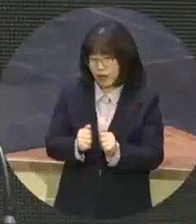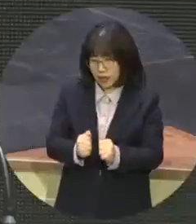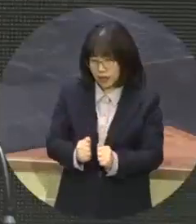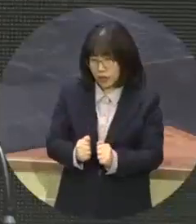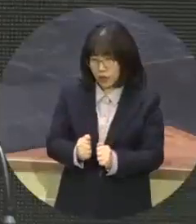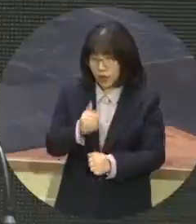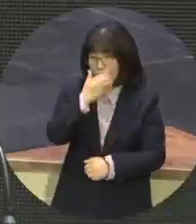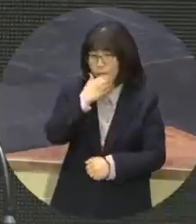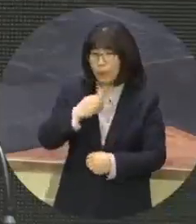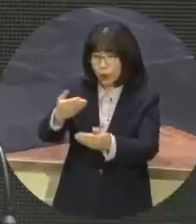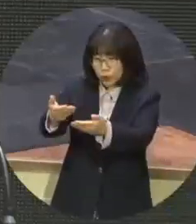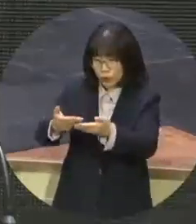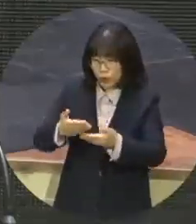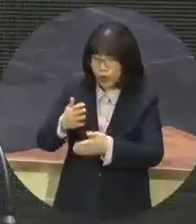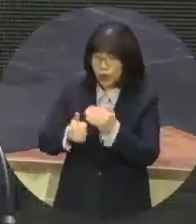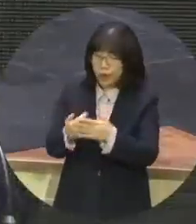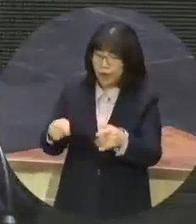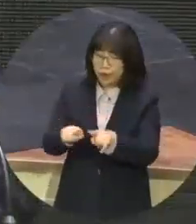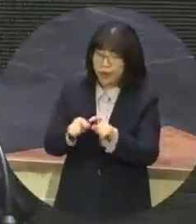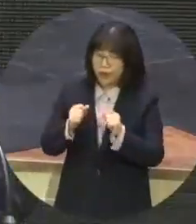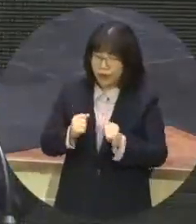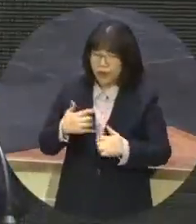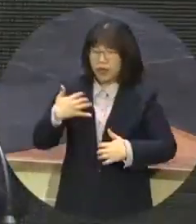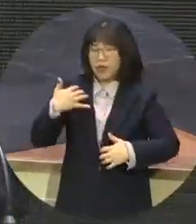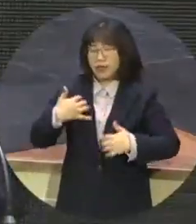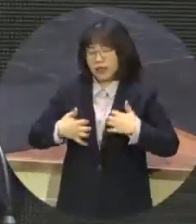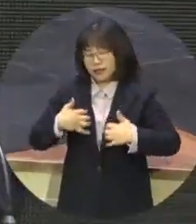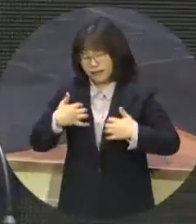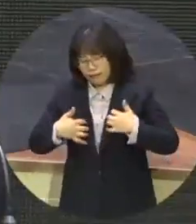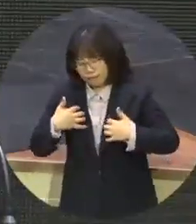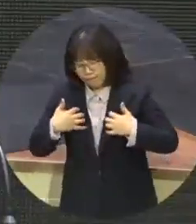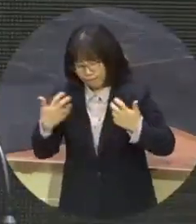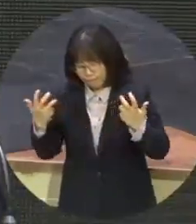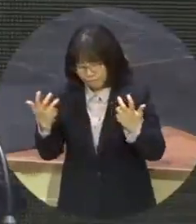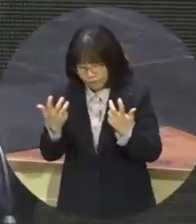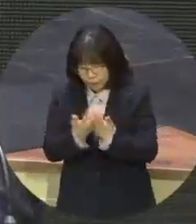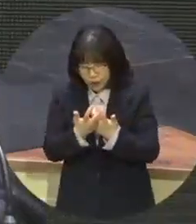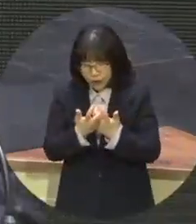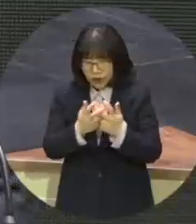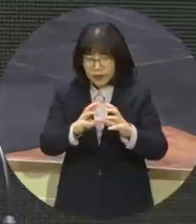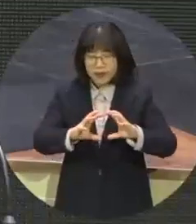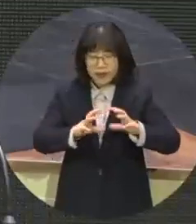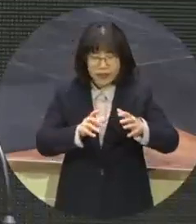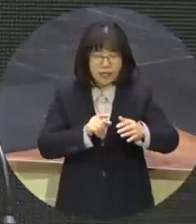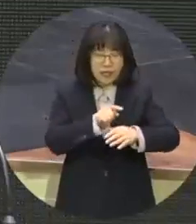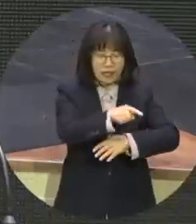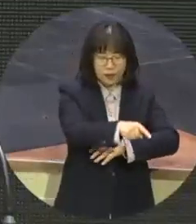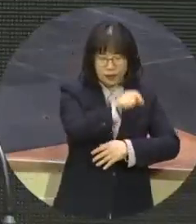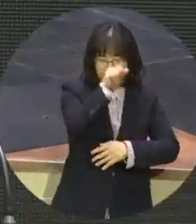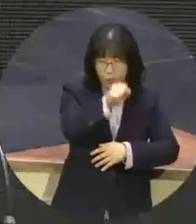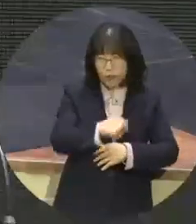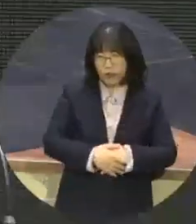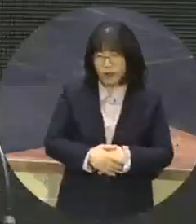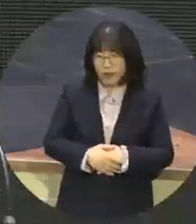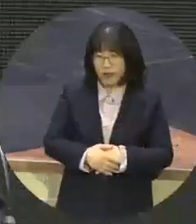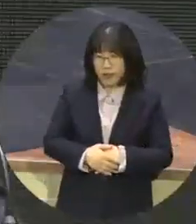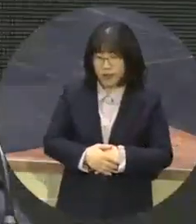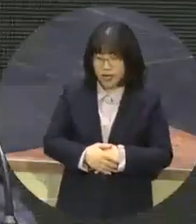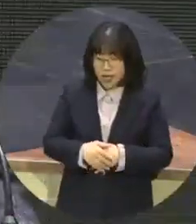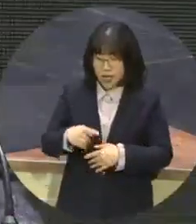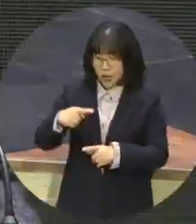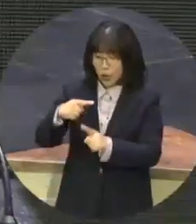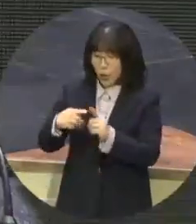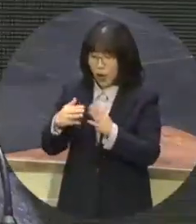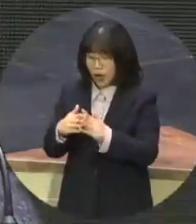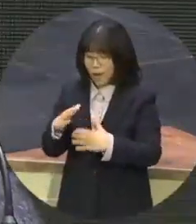함께 교회에서 느끼고 누리다가 세상 나가시기 바랍니다. 교회만 나가면 장시 3장이요. 나가면